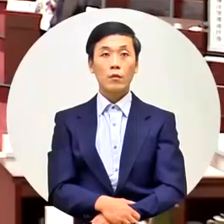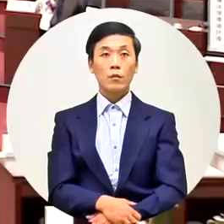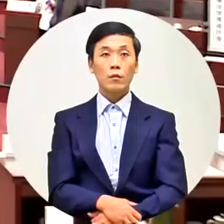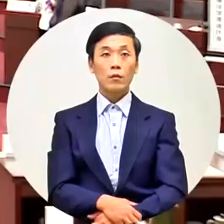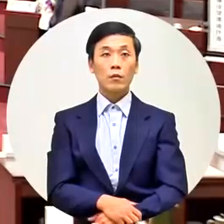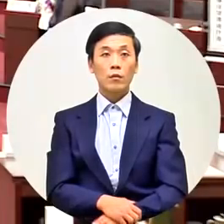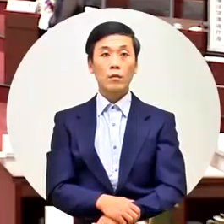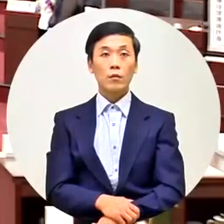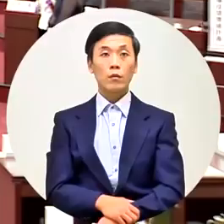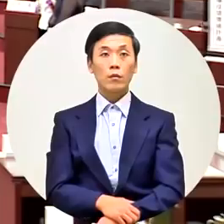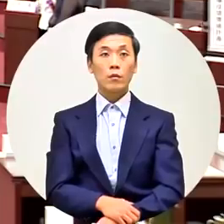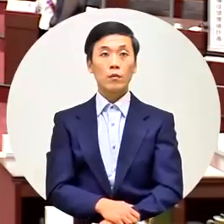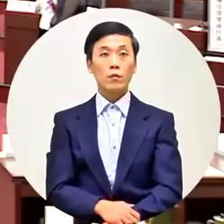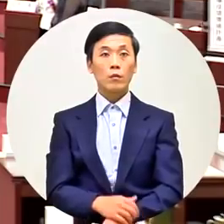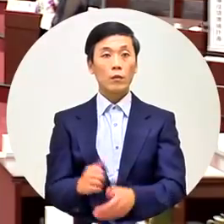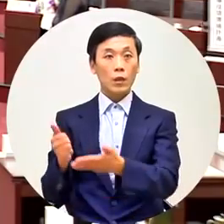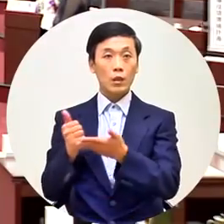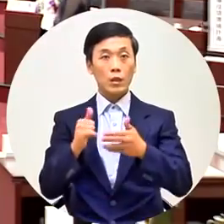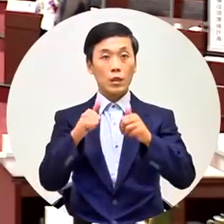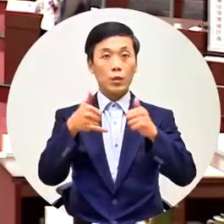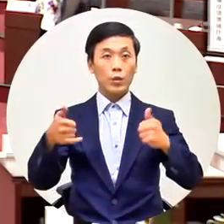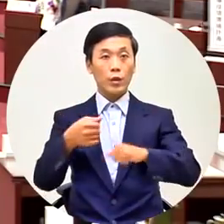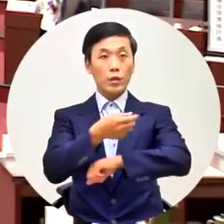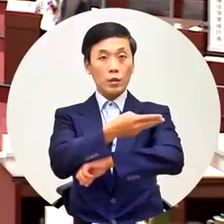请江瑞宏议员领取选票。